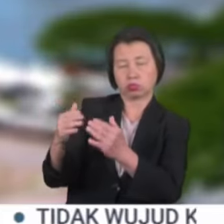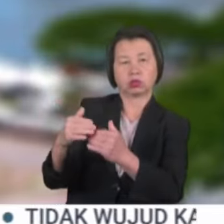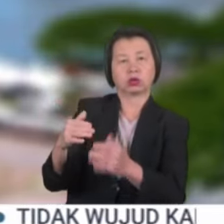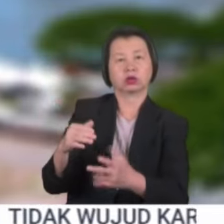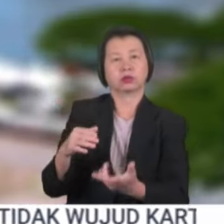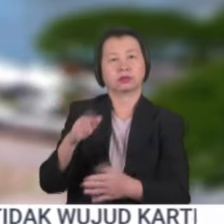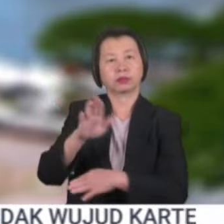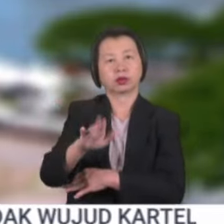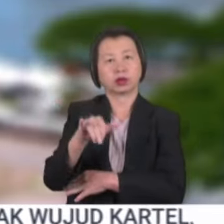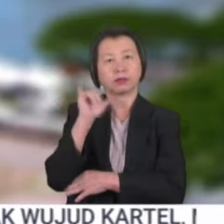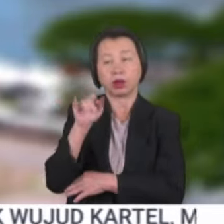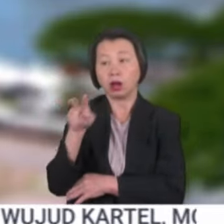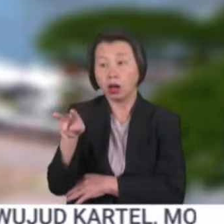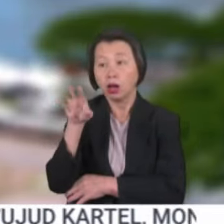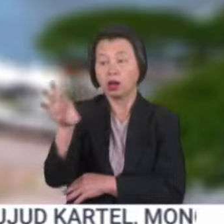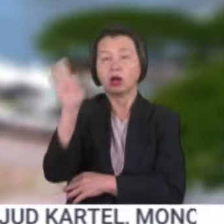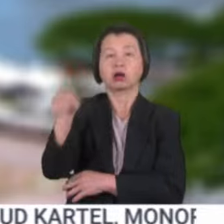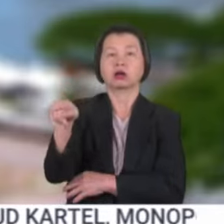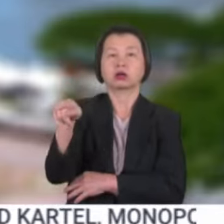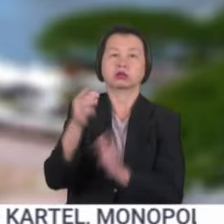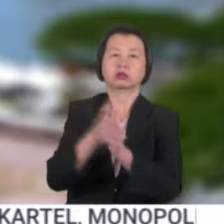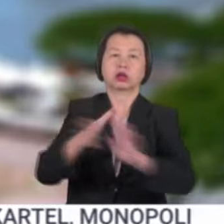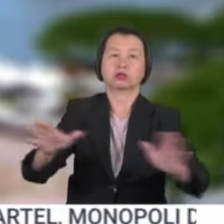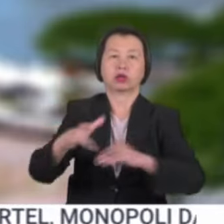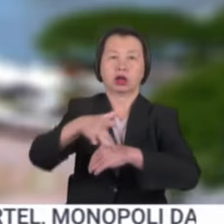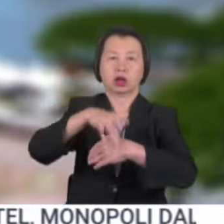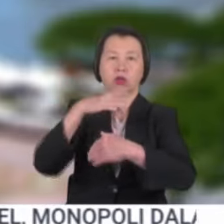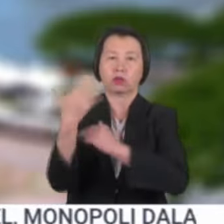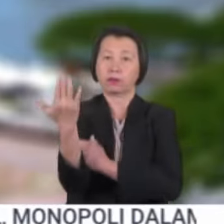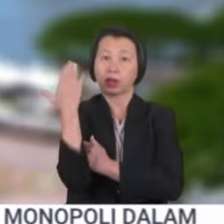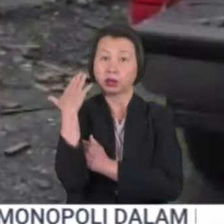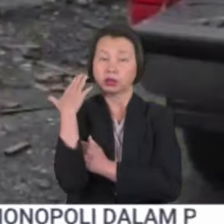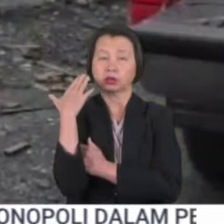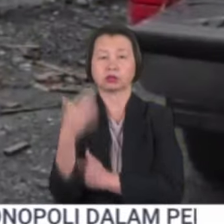Samarahan petang semalam ditemukan selamat awal pagi ini.